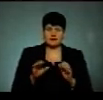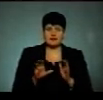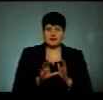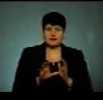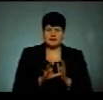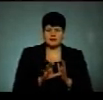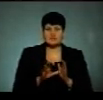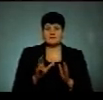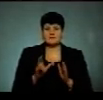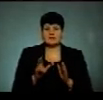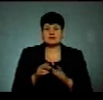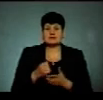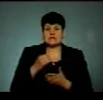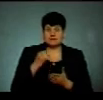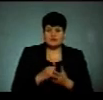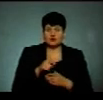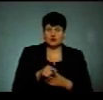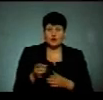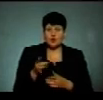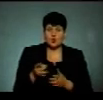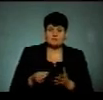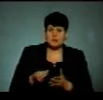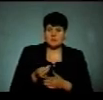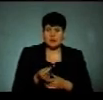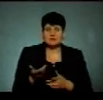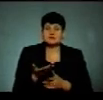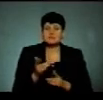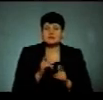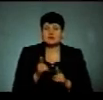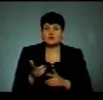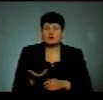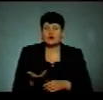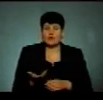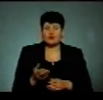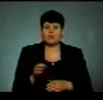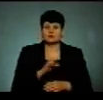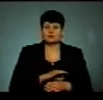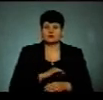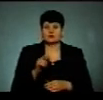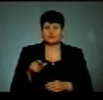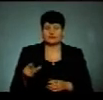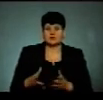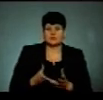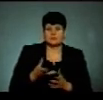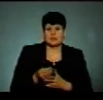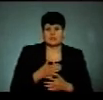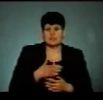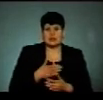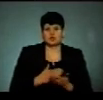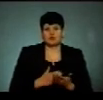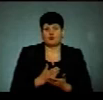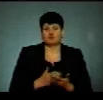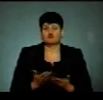електроенергетики затверджує той розмір плати, згідно якого споживачі розраховуються за наші